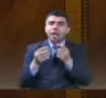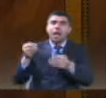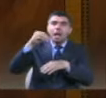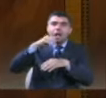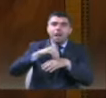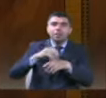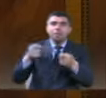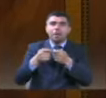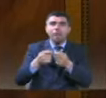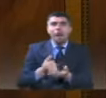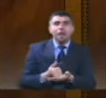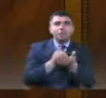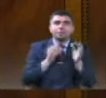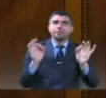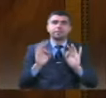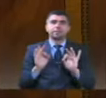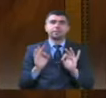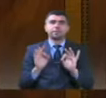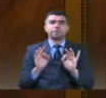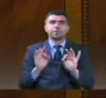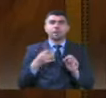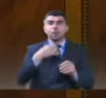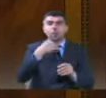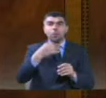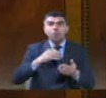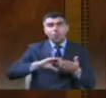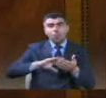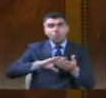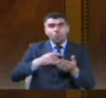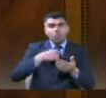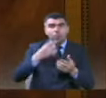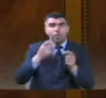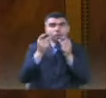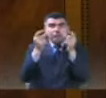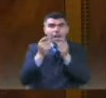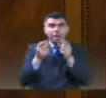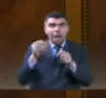خنقتلهم مستعدين، اودي الله يهديكم. واش كاين شي واحد شكاو للمقاولات؟